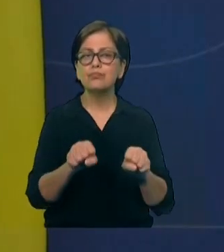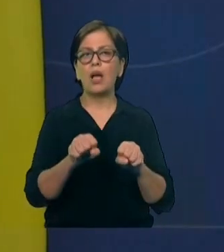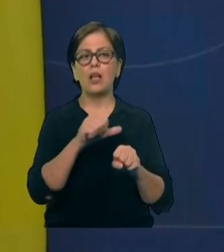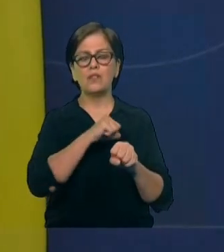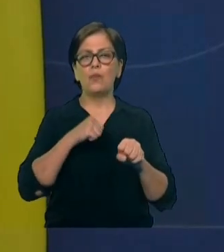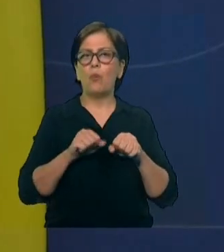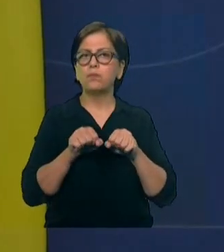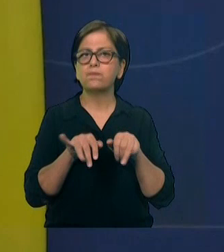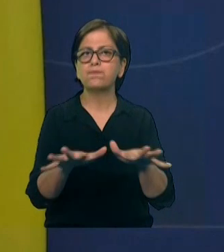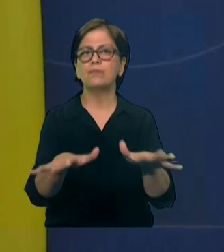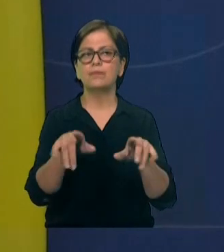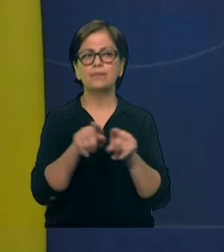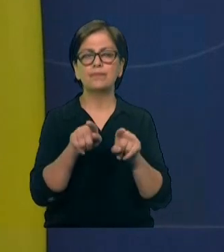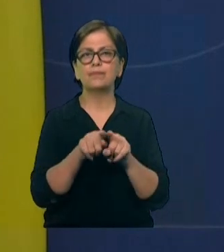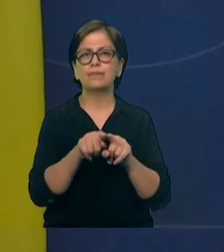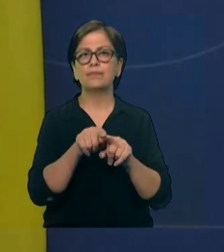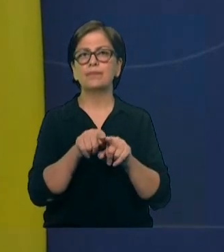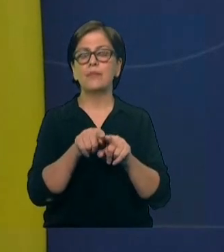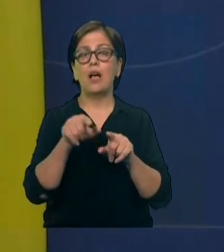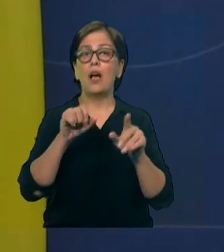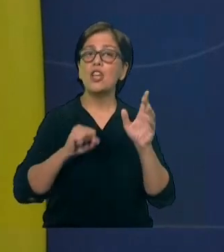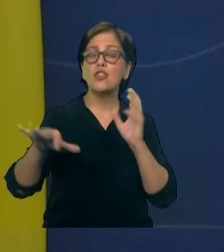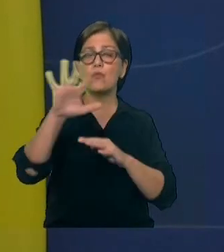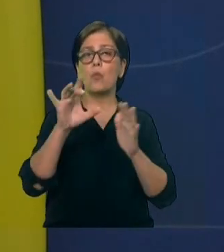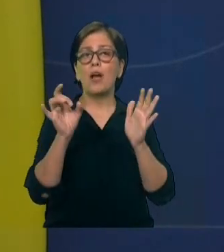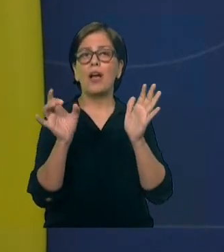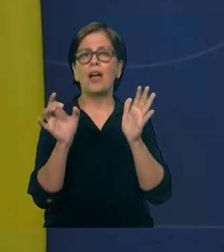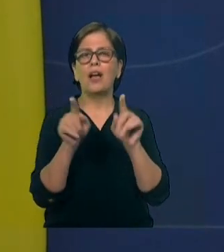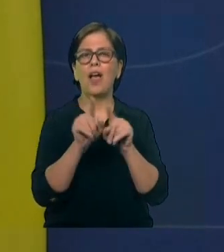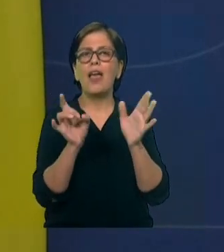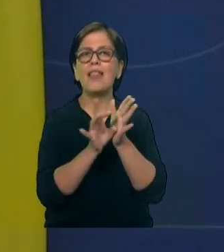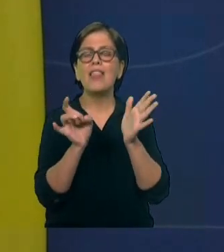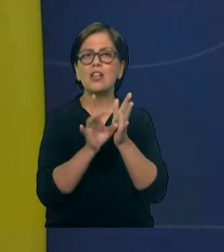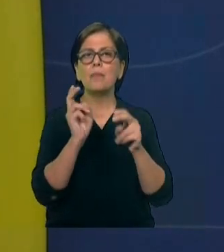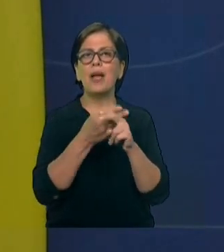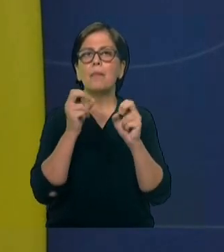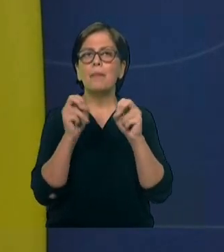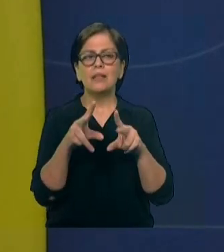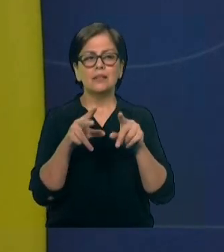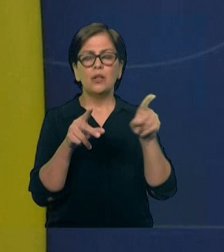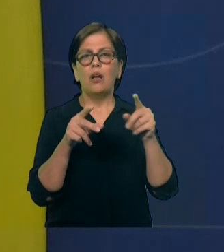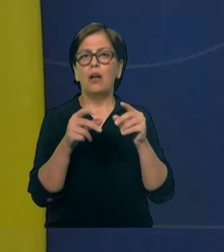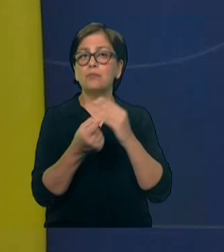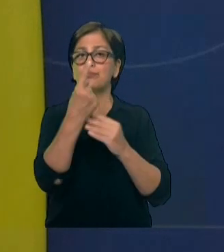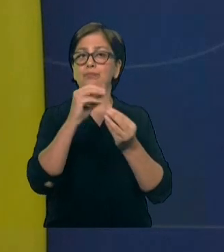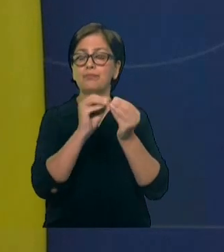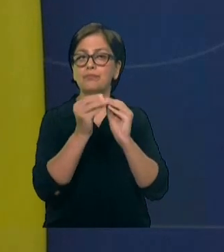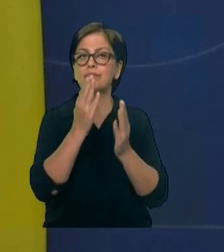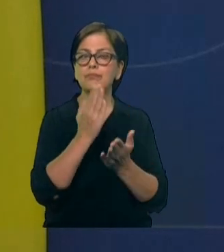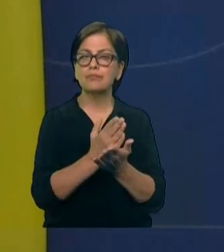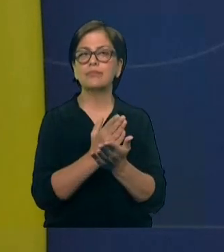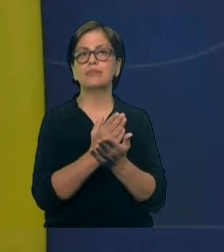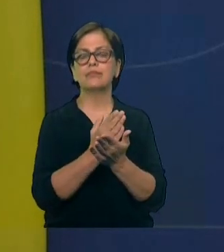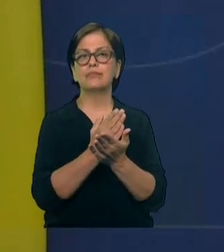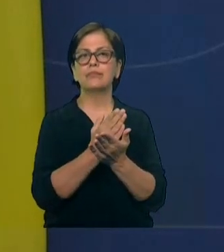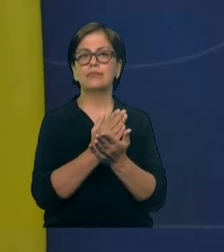qalması nüvə və bütövlükdə Avropanın enerji təhlükəsizliyinə ziddir. Bundan başqa Ukraynanın Avropa İttifaqına tam hüquqlu üzvlüyü